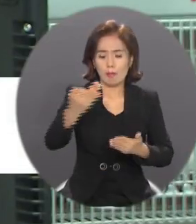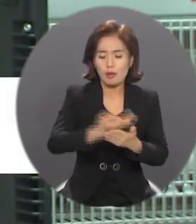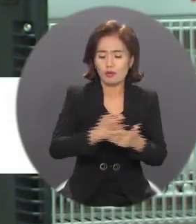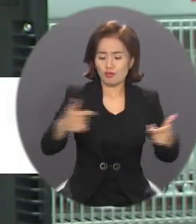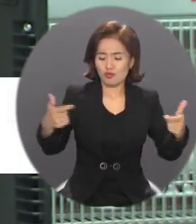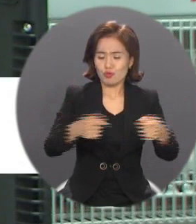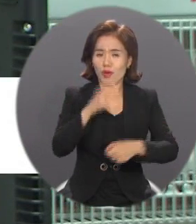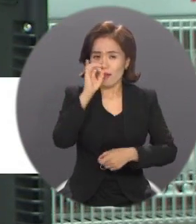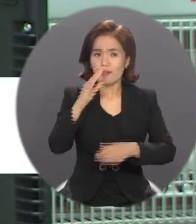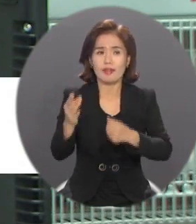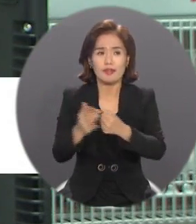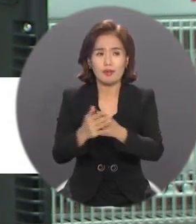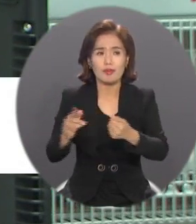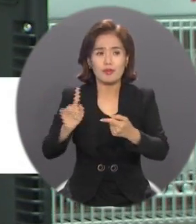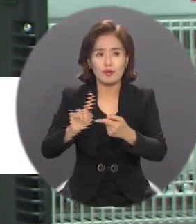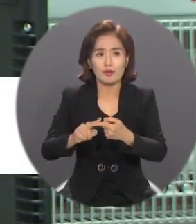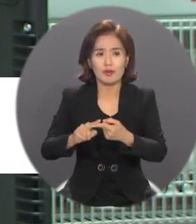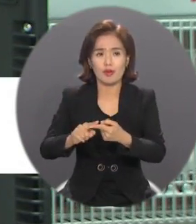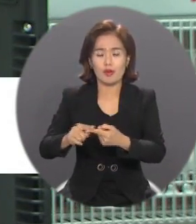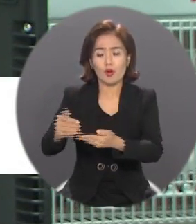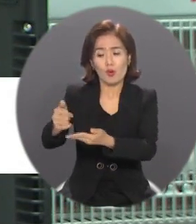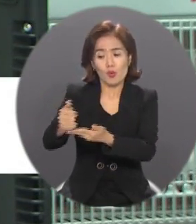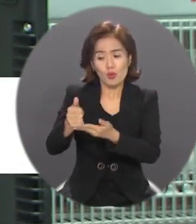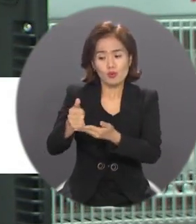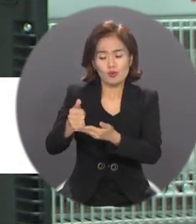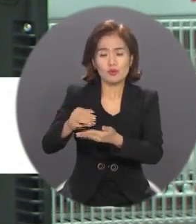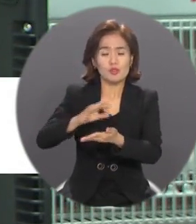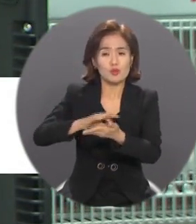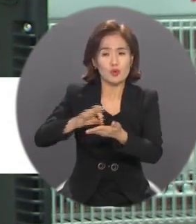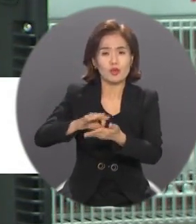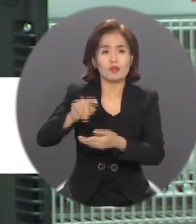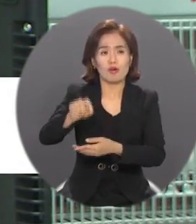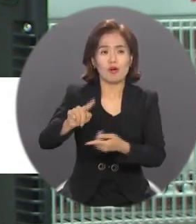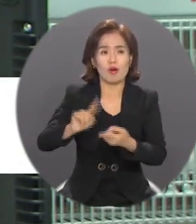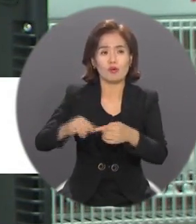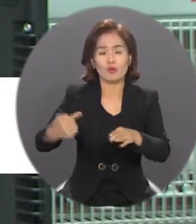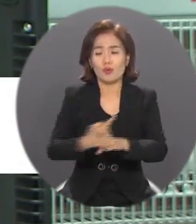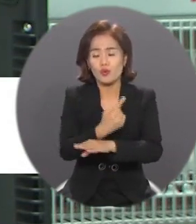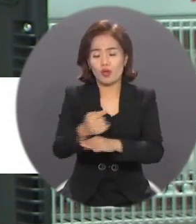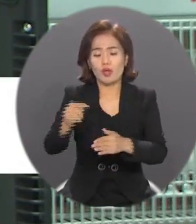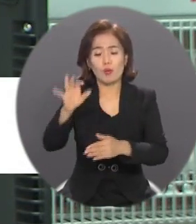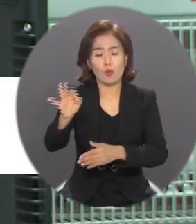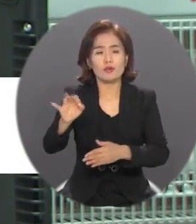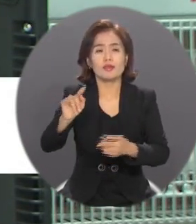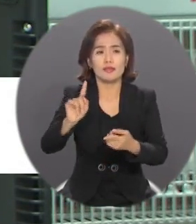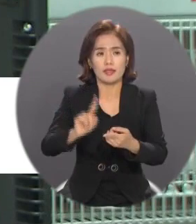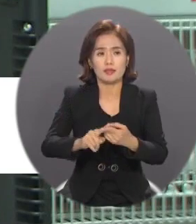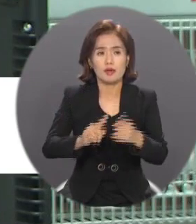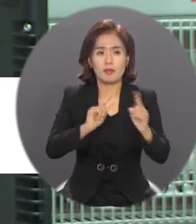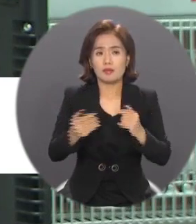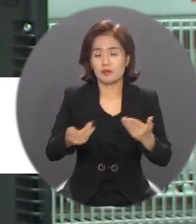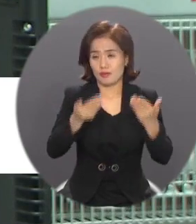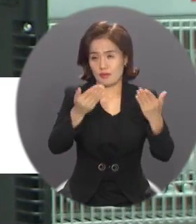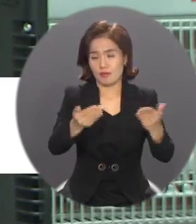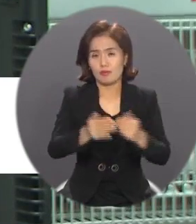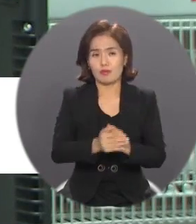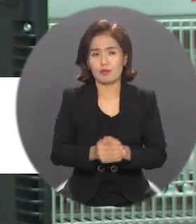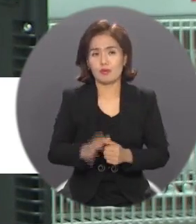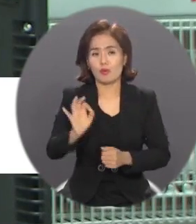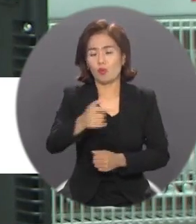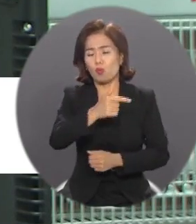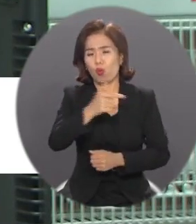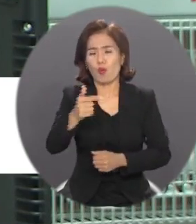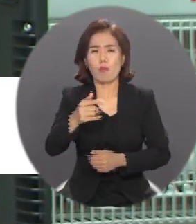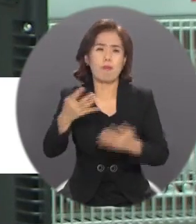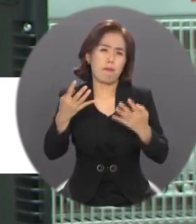때문에 저희들이 그 객실 이용하는 제한하고 그리고 기타 보상도 말씀을 드렸어요. 근데